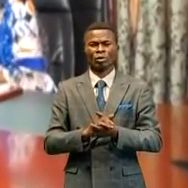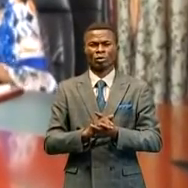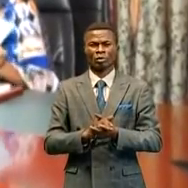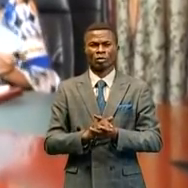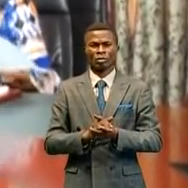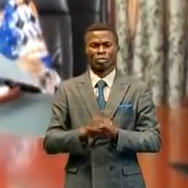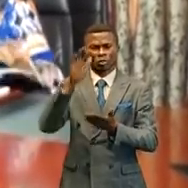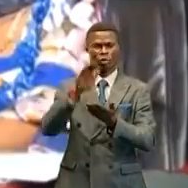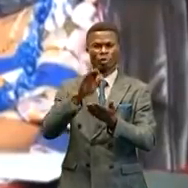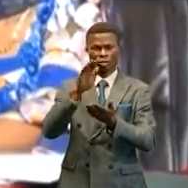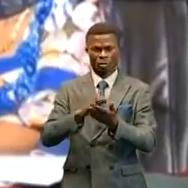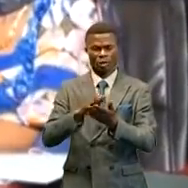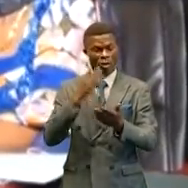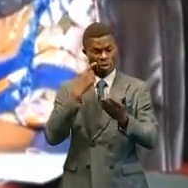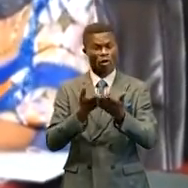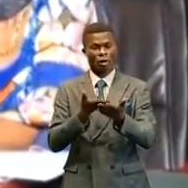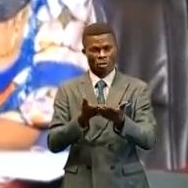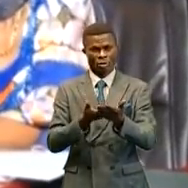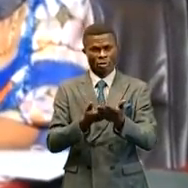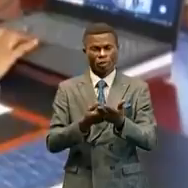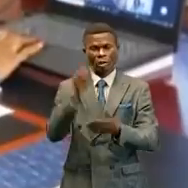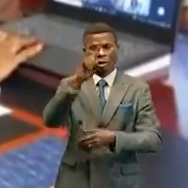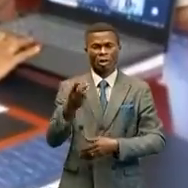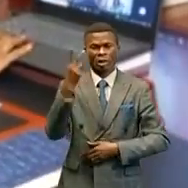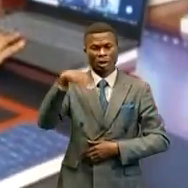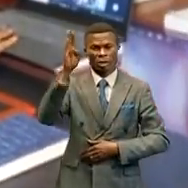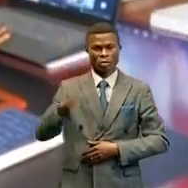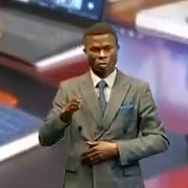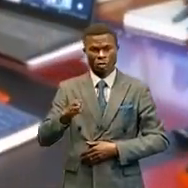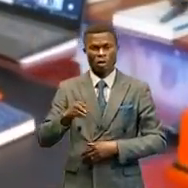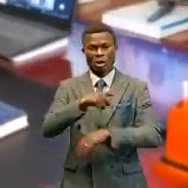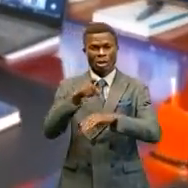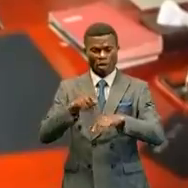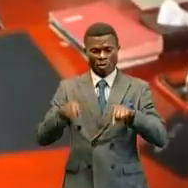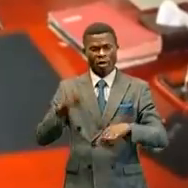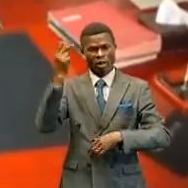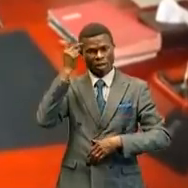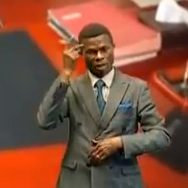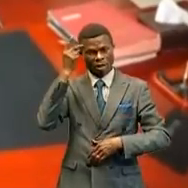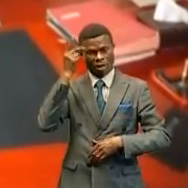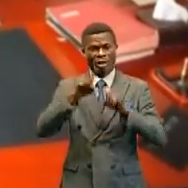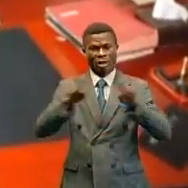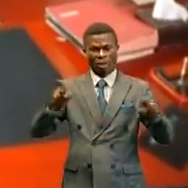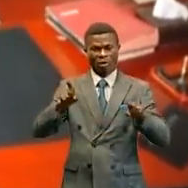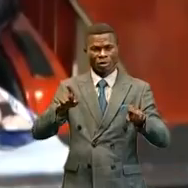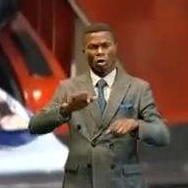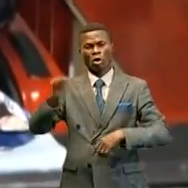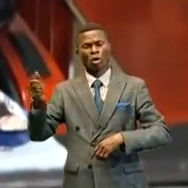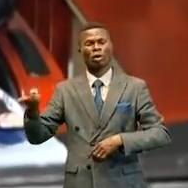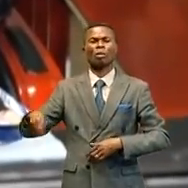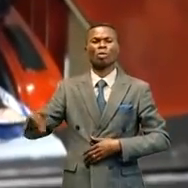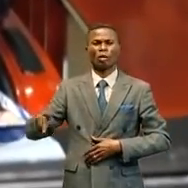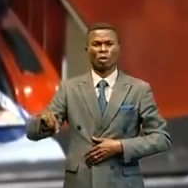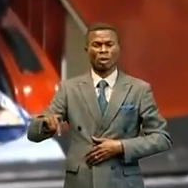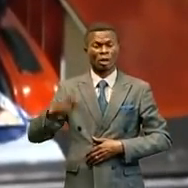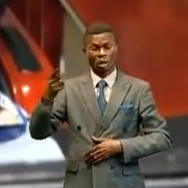la régression a été constatée de 32% au cours de cette période à Kinshasa, contrairement à d'autres provinces